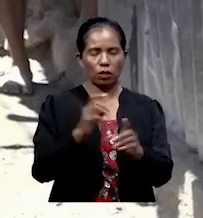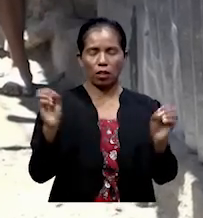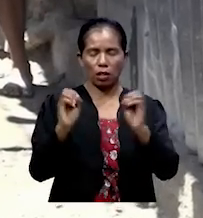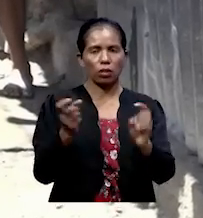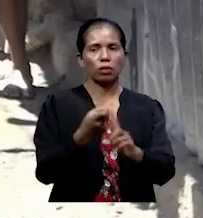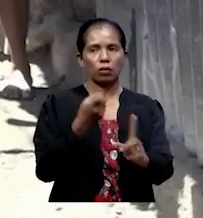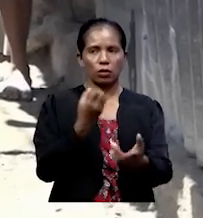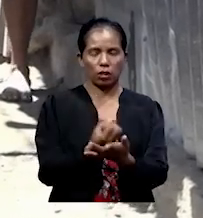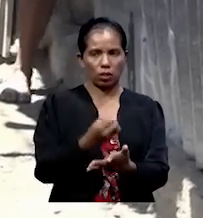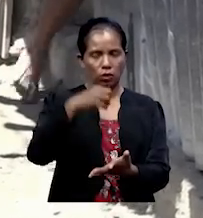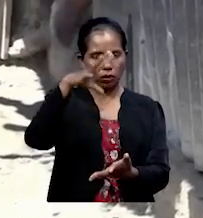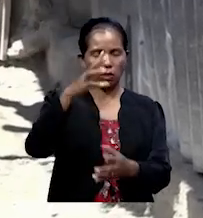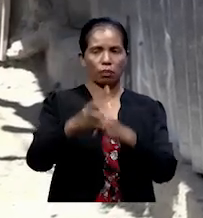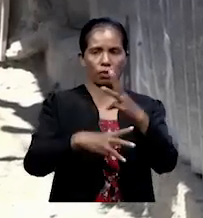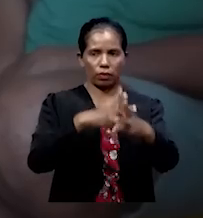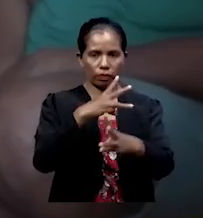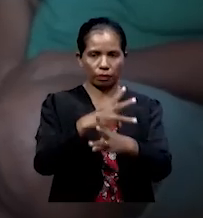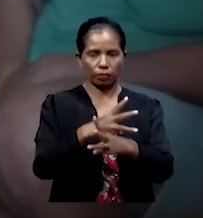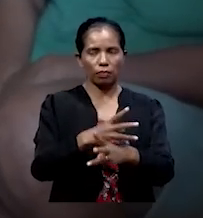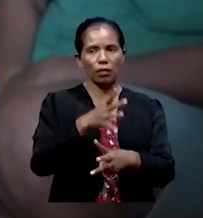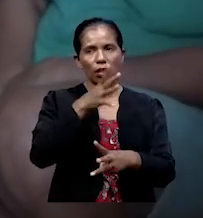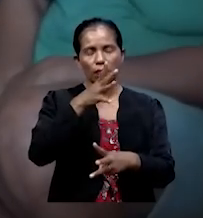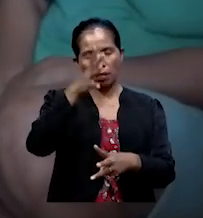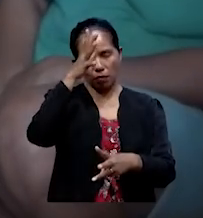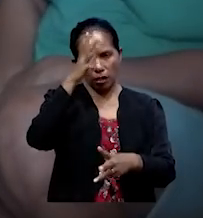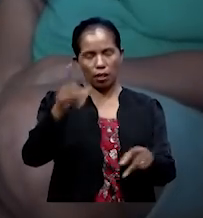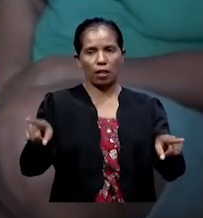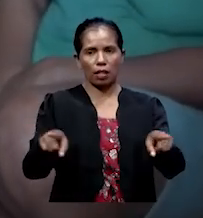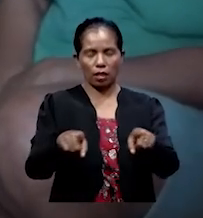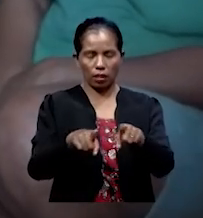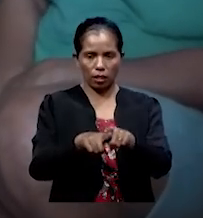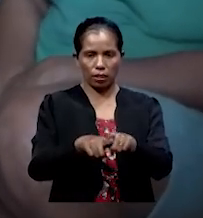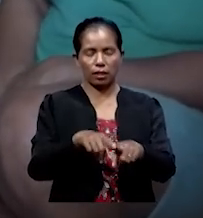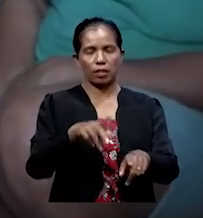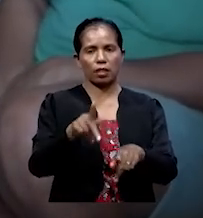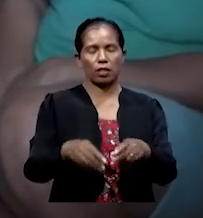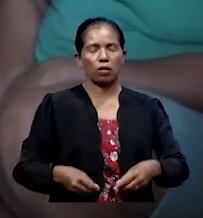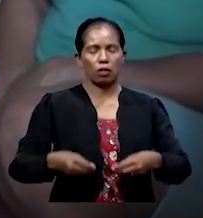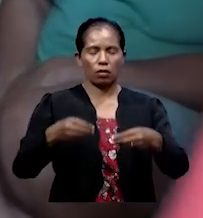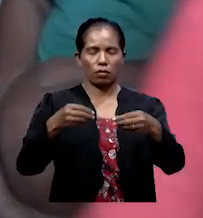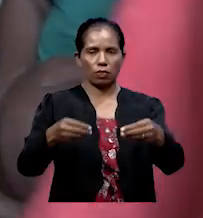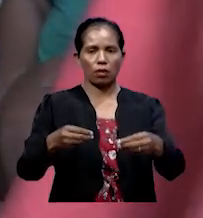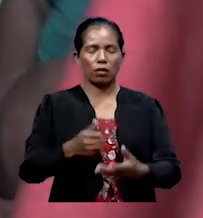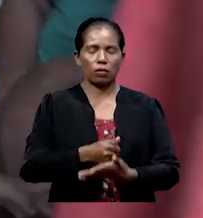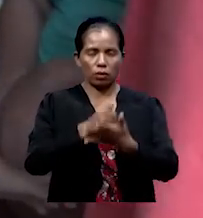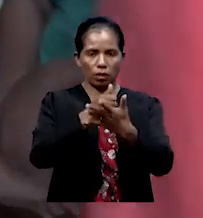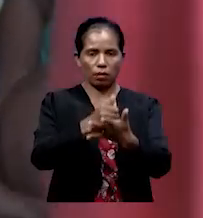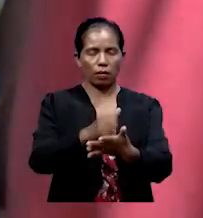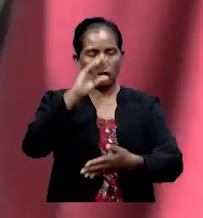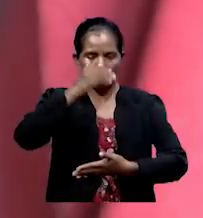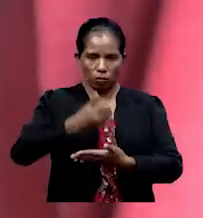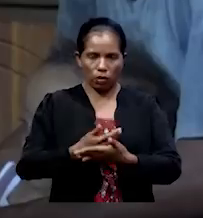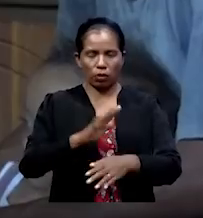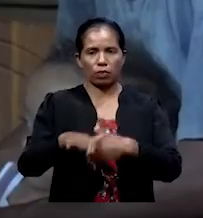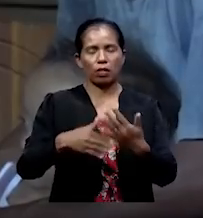soin mundunian. Inang amang hanesang ay mahong ide nebe, sempre fomahong ba niya uang sira. Maski